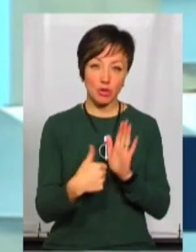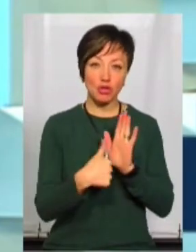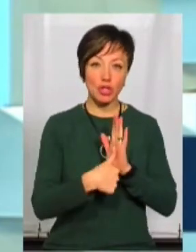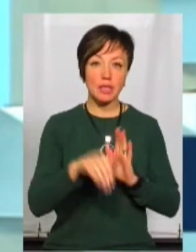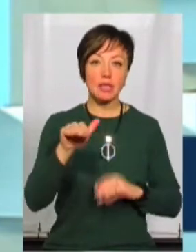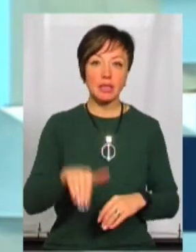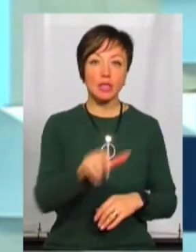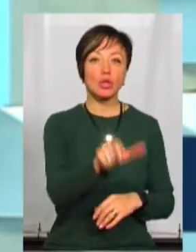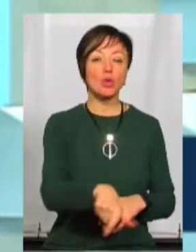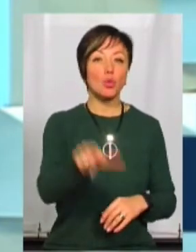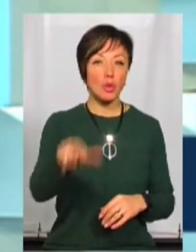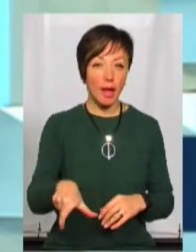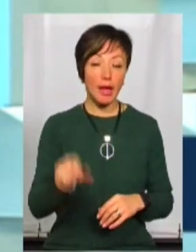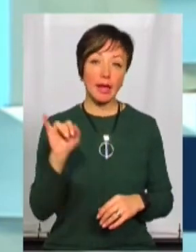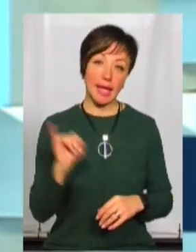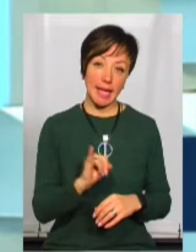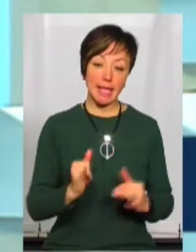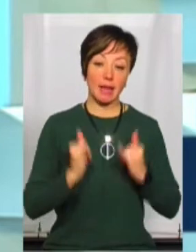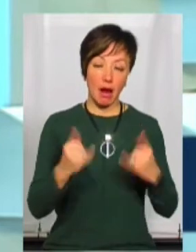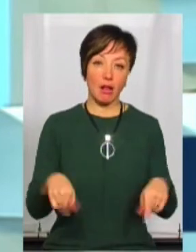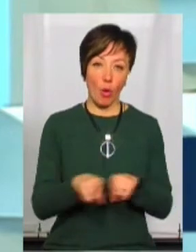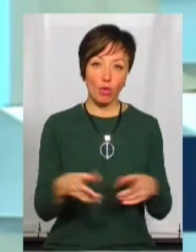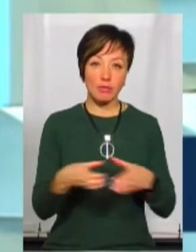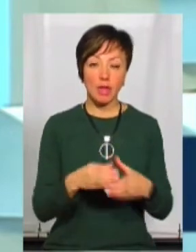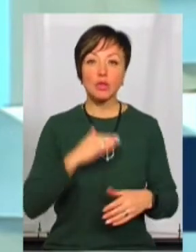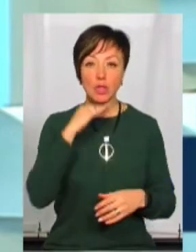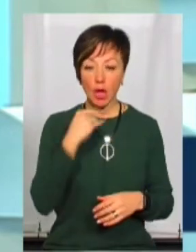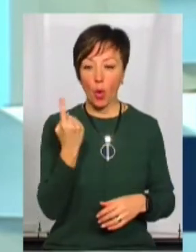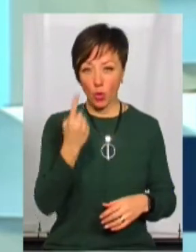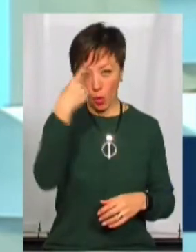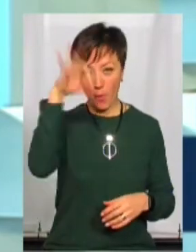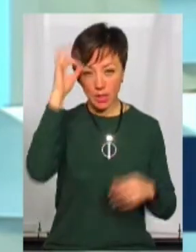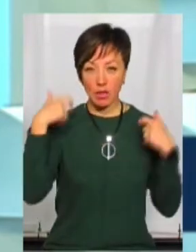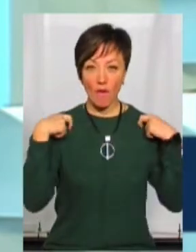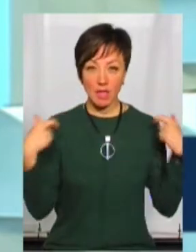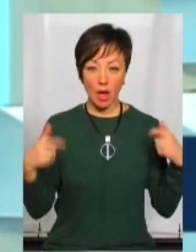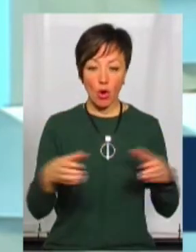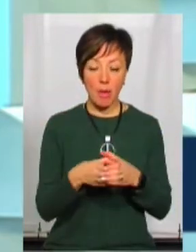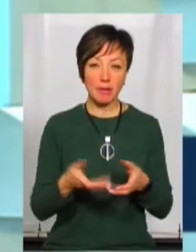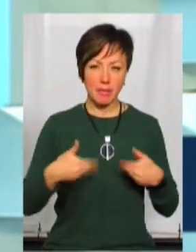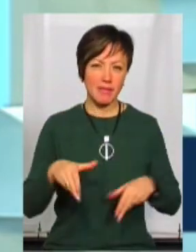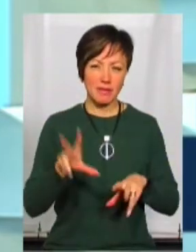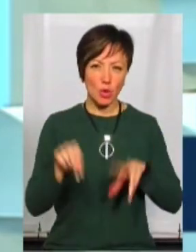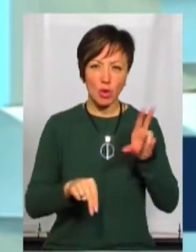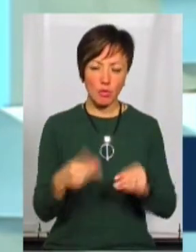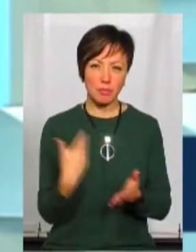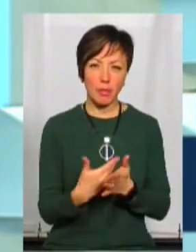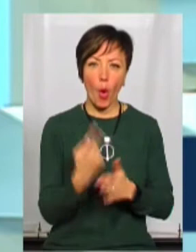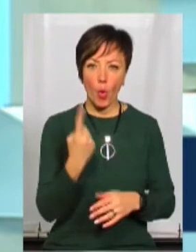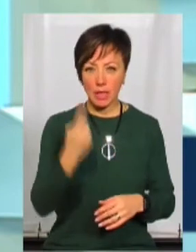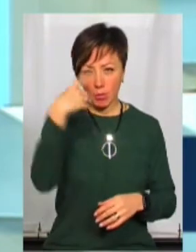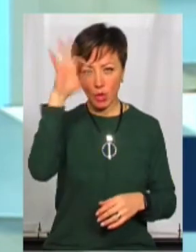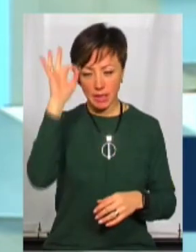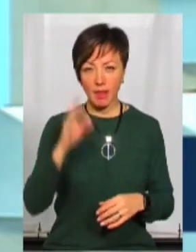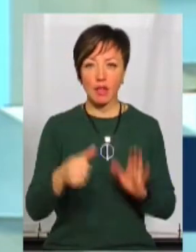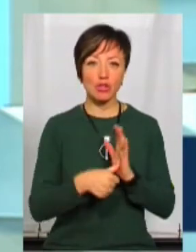6 тисяч мешканців. І для такої громади достатньо одного поліцейського офіцера громади. Ми взагалі розраховували приблизно один поліцейський